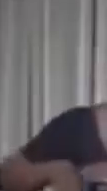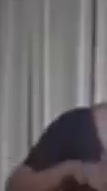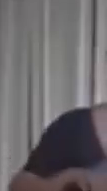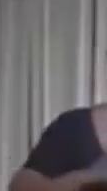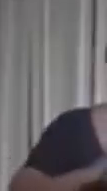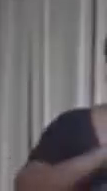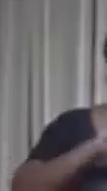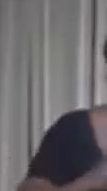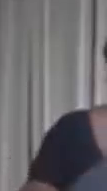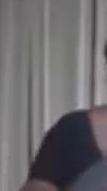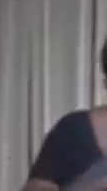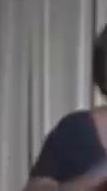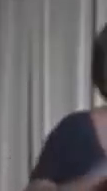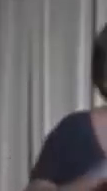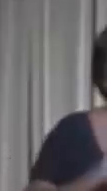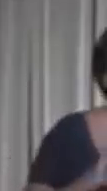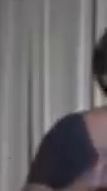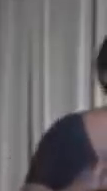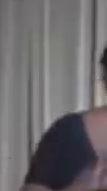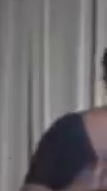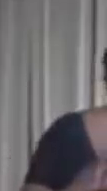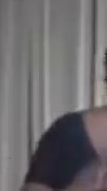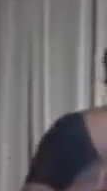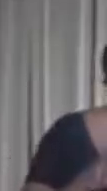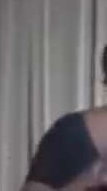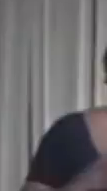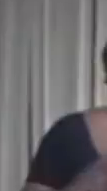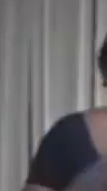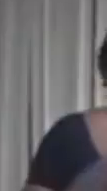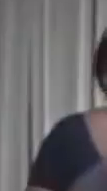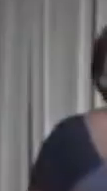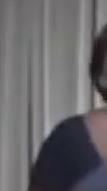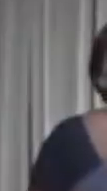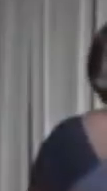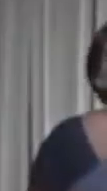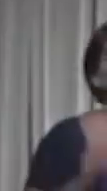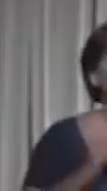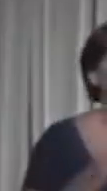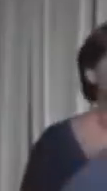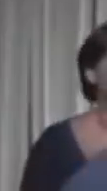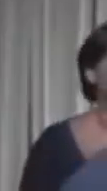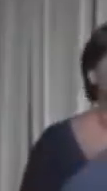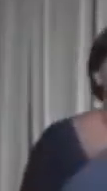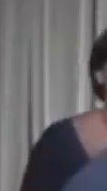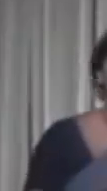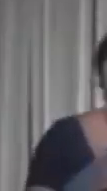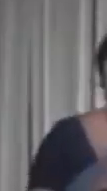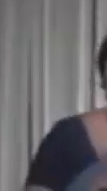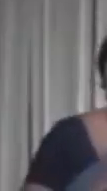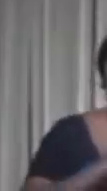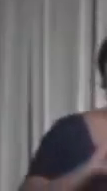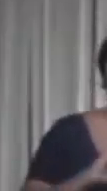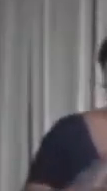ஒன்றை கொண்டு வருவதற்காக மிகவும் அதாவது ஒரு தூர சிந்தனை இல்லாத, அதாவது இந்த நாட்டிலே நடந்த ஈஸ்டர் குண்டு தாக்குதலுடைய